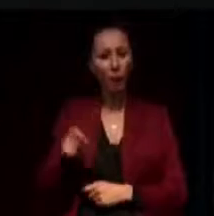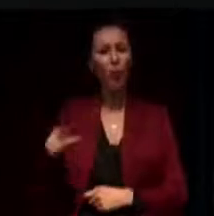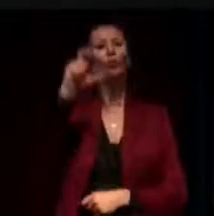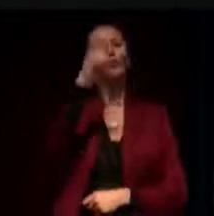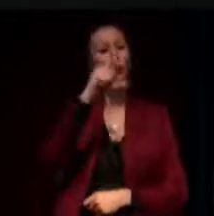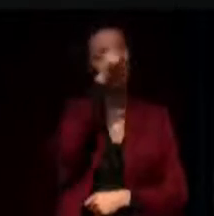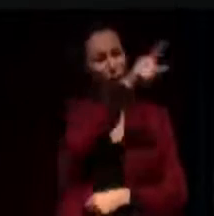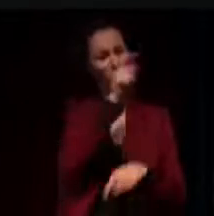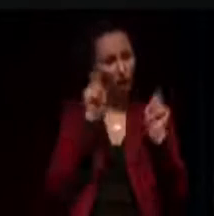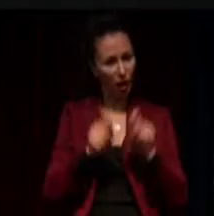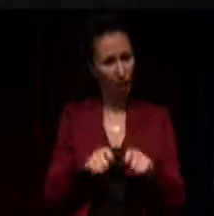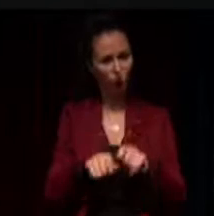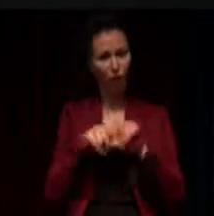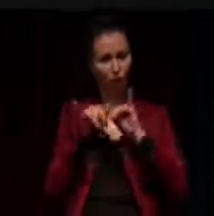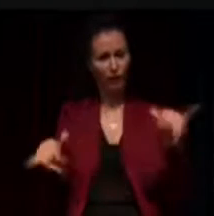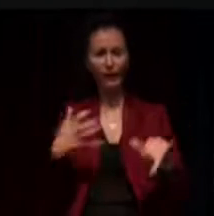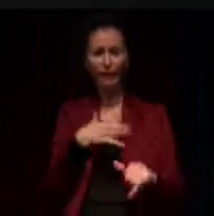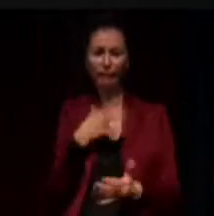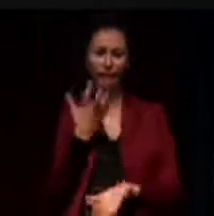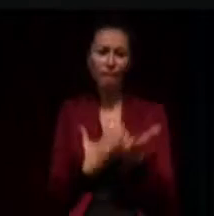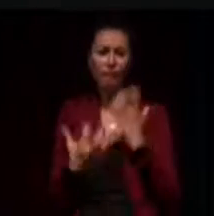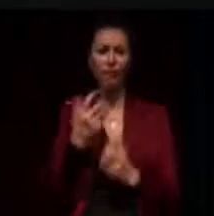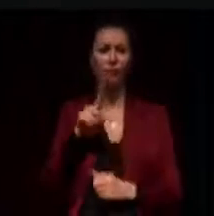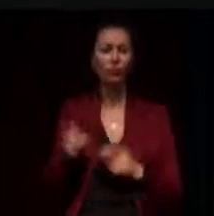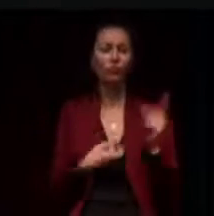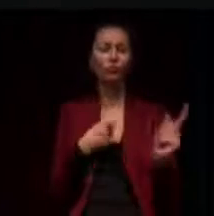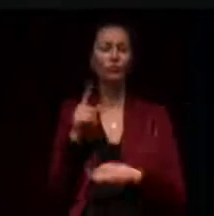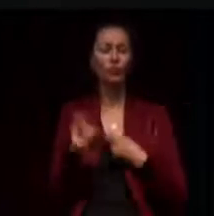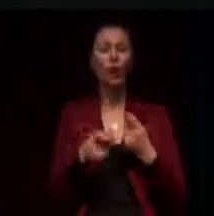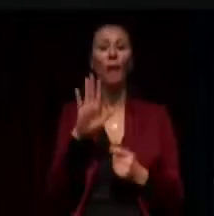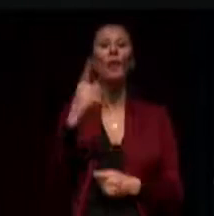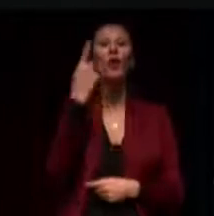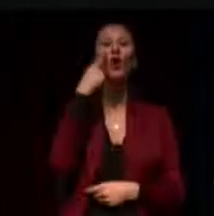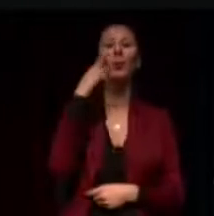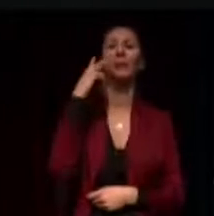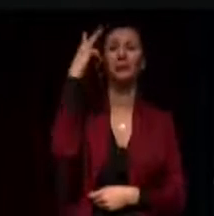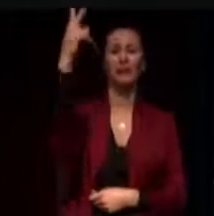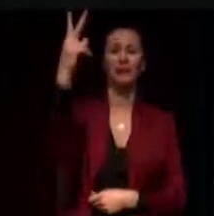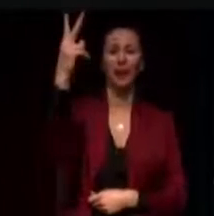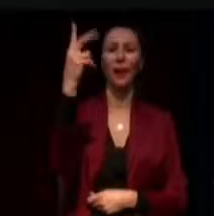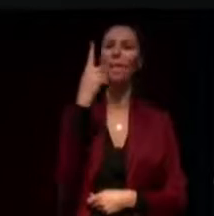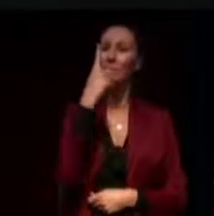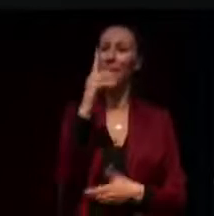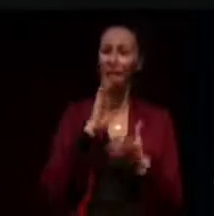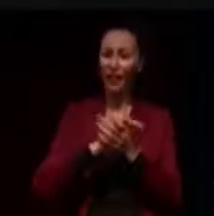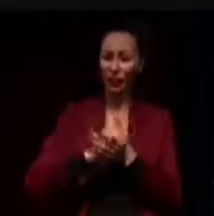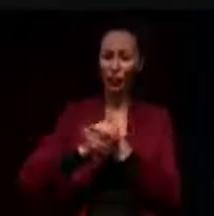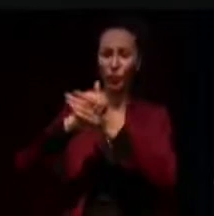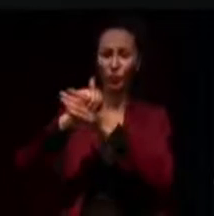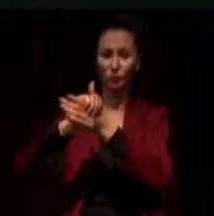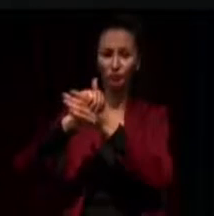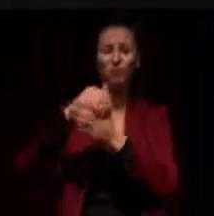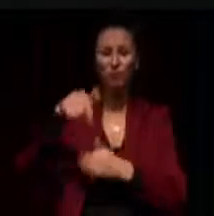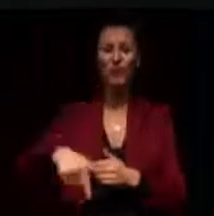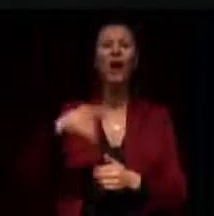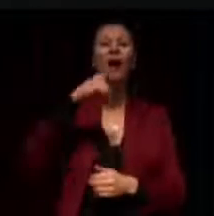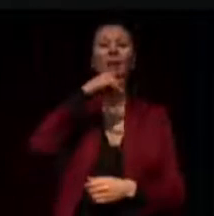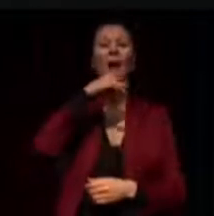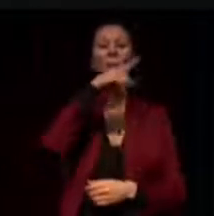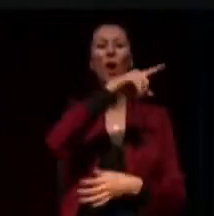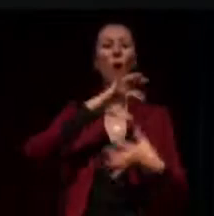o kaynaklarla yapacağız. Zaten şimdiye kadar yaptığımız öyle yapacağız. Ama hükümetimizin de bir elinden tutup şu